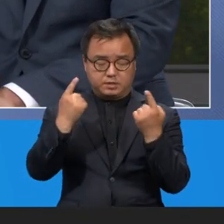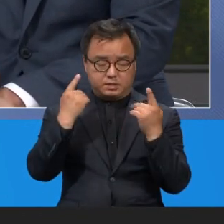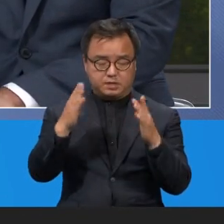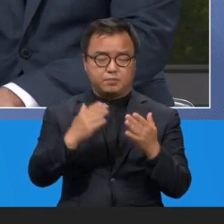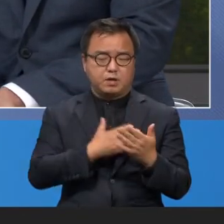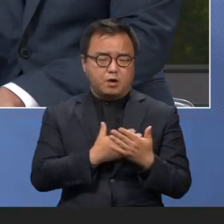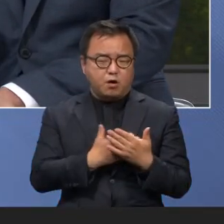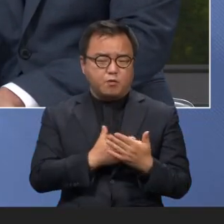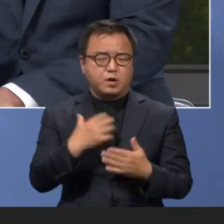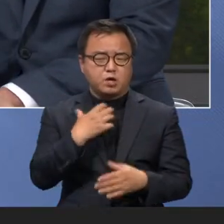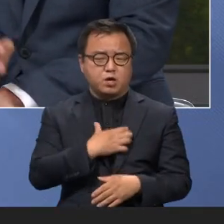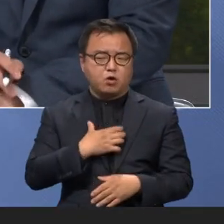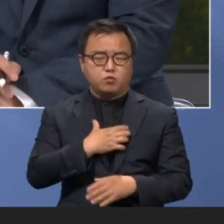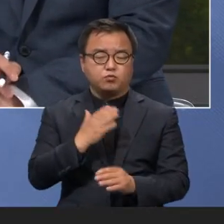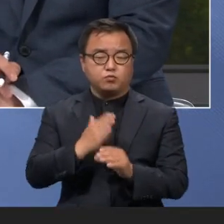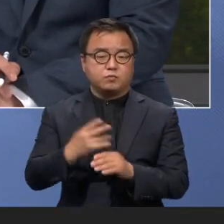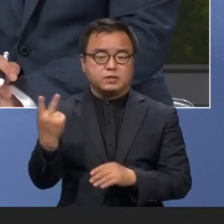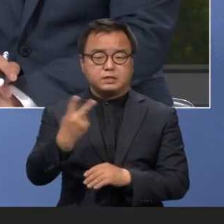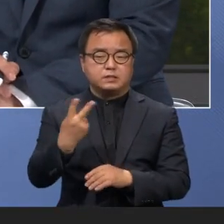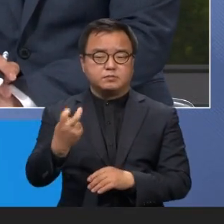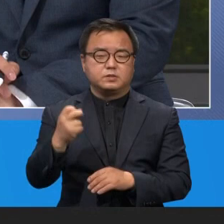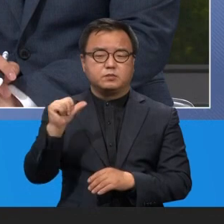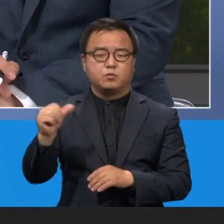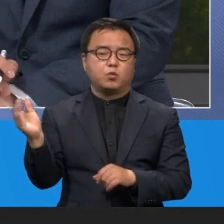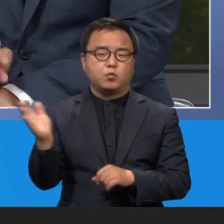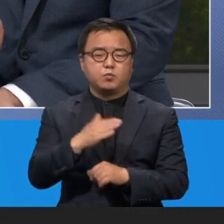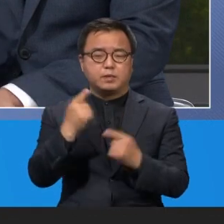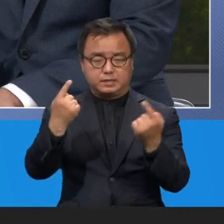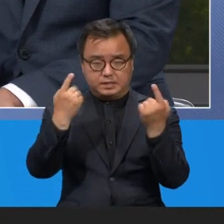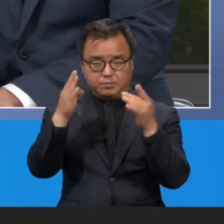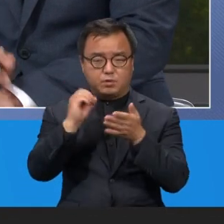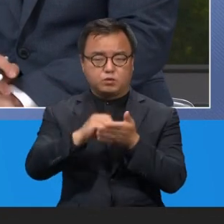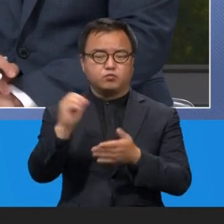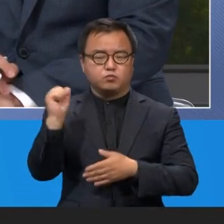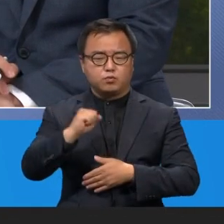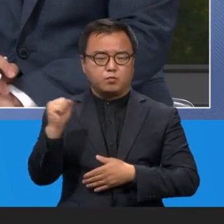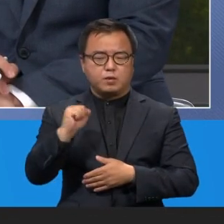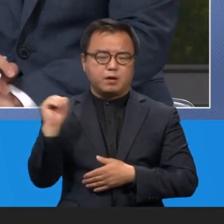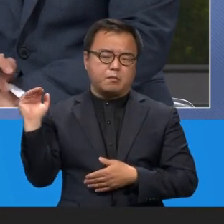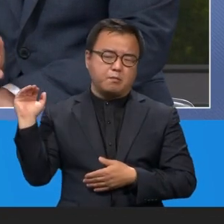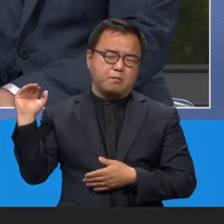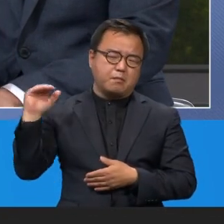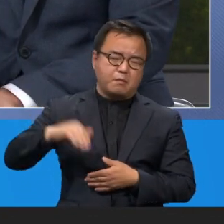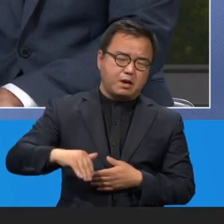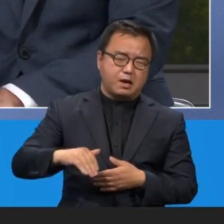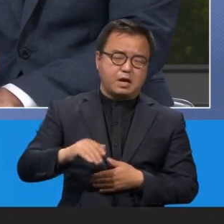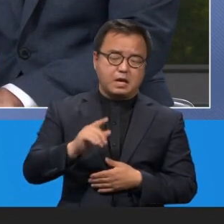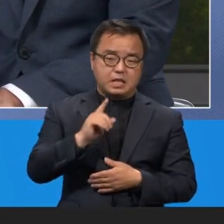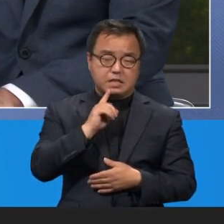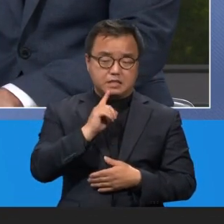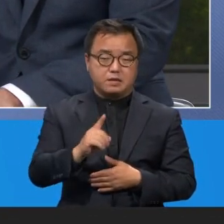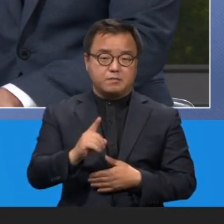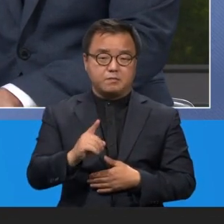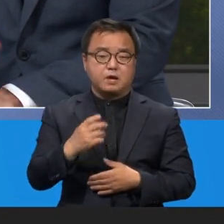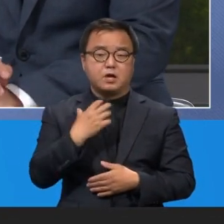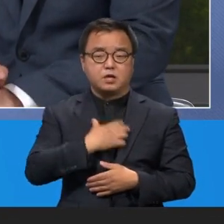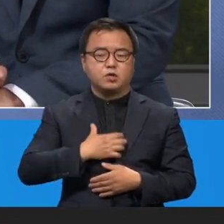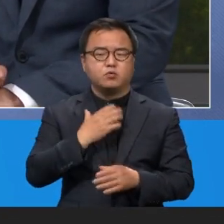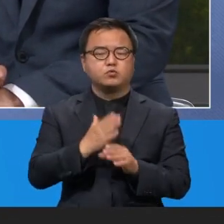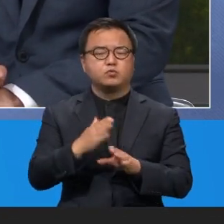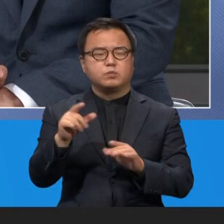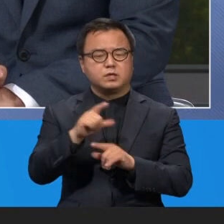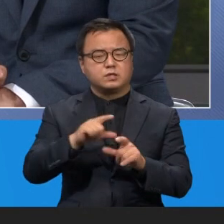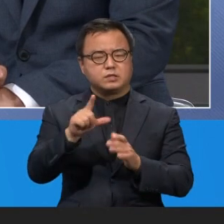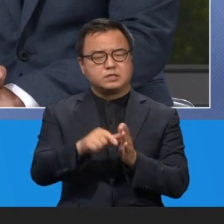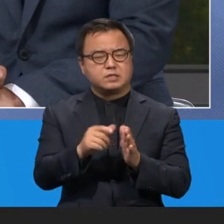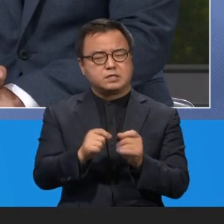사실 이미 2025년 부터 대학 등록 유리 대 폭락할 거란 전망이 계속해서 나오고 있었는데 이게 더 장기화 될